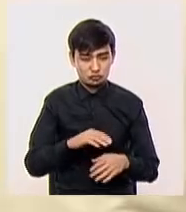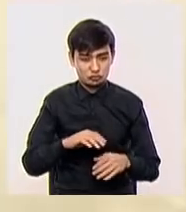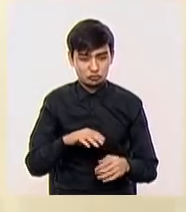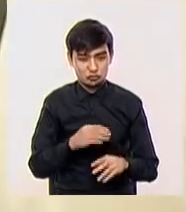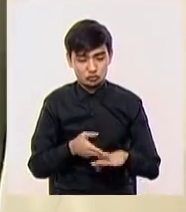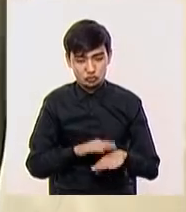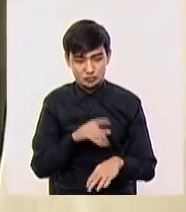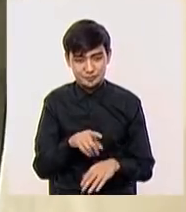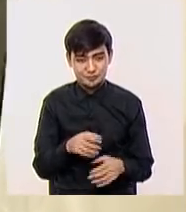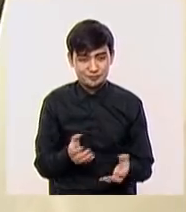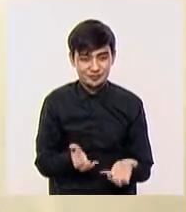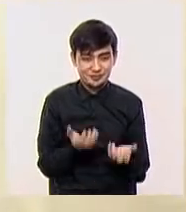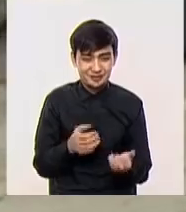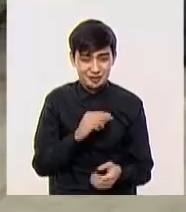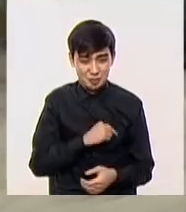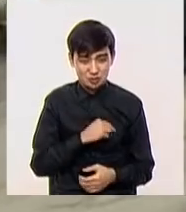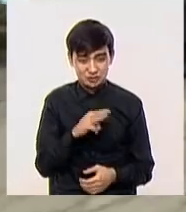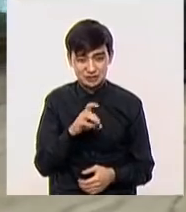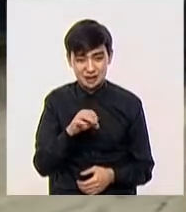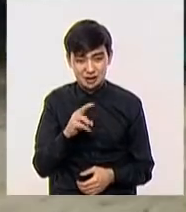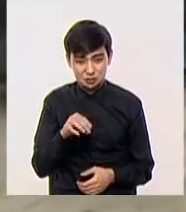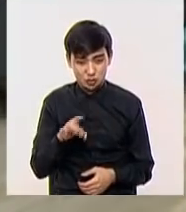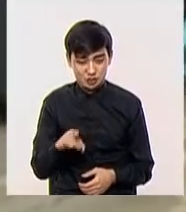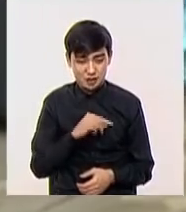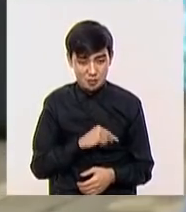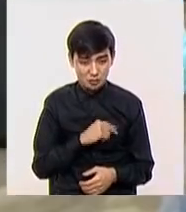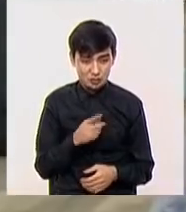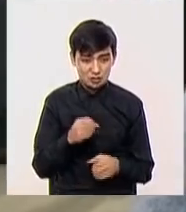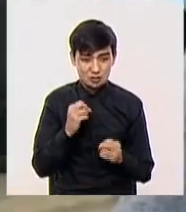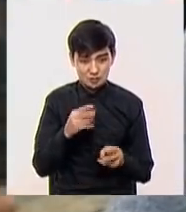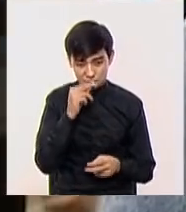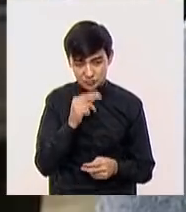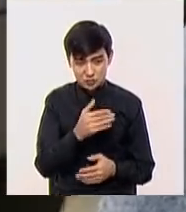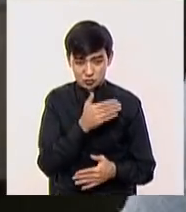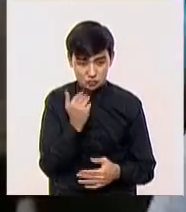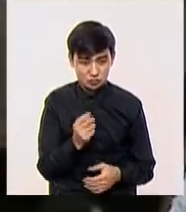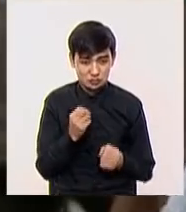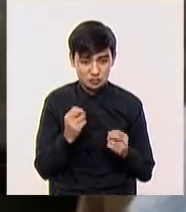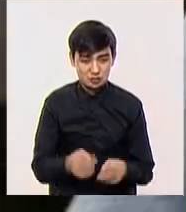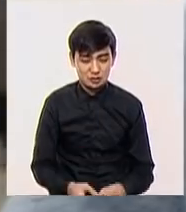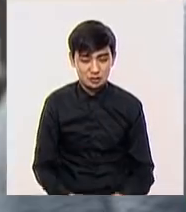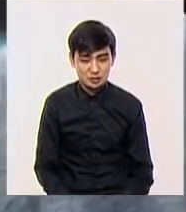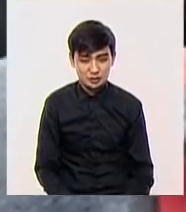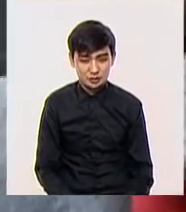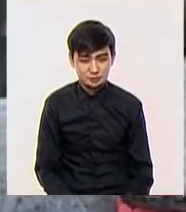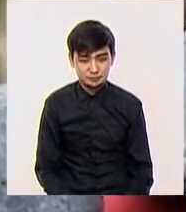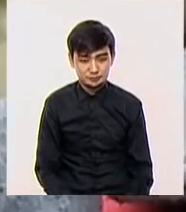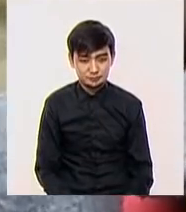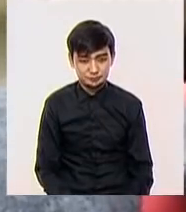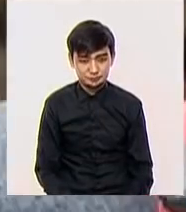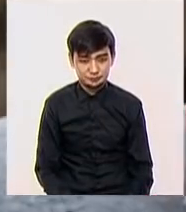қалай террорист болады деп жылайды. Тракторда жұмыс істейді, ол дым қатысы жоқ. А трактор жүргізетін бе еді?